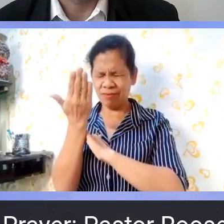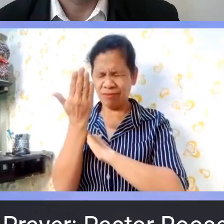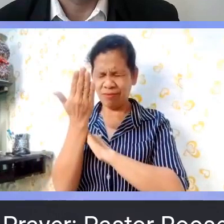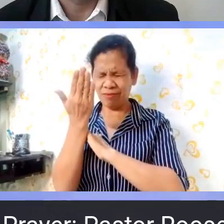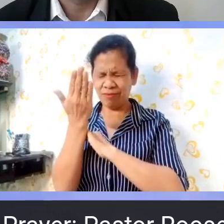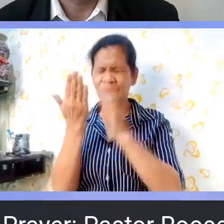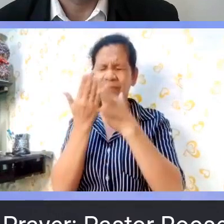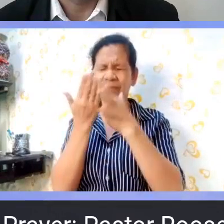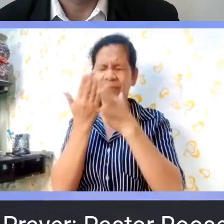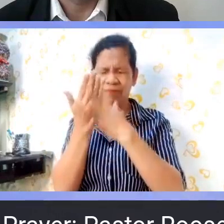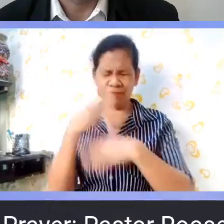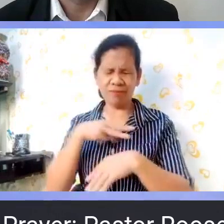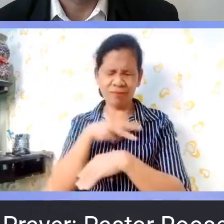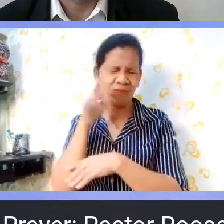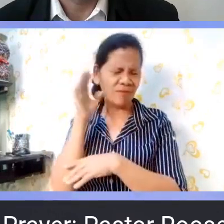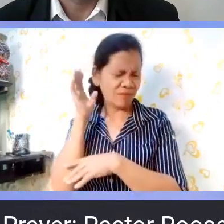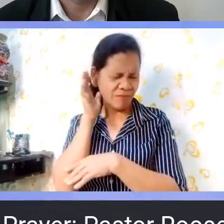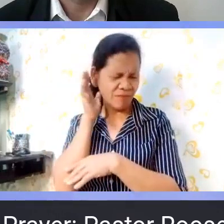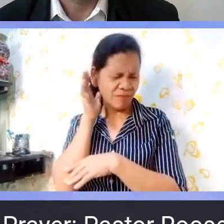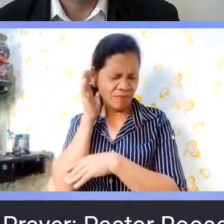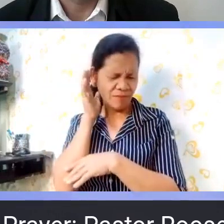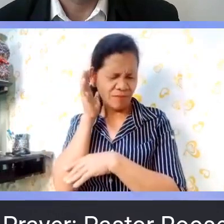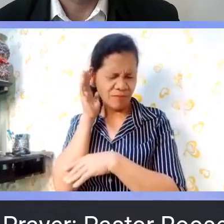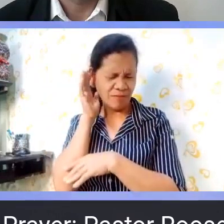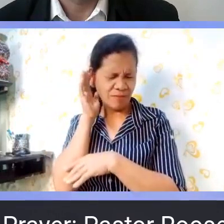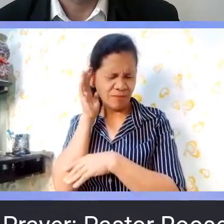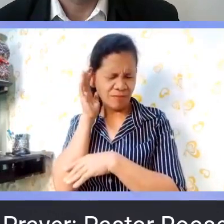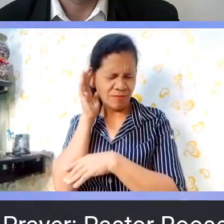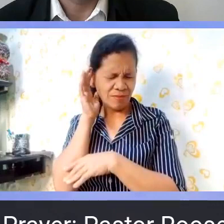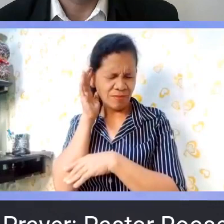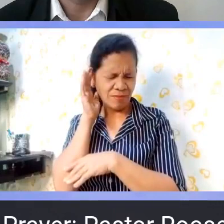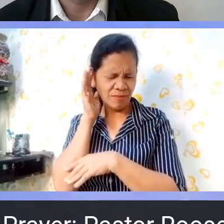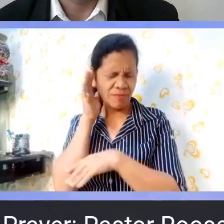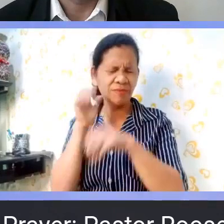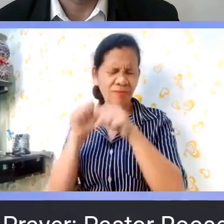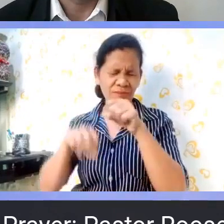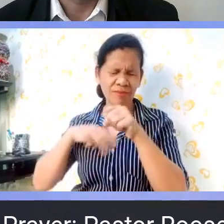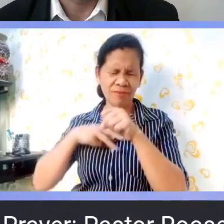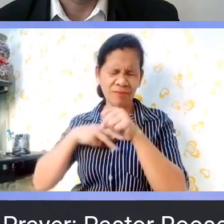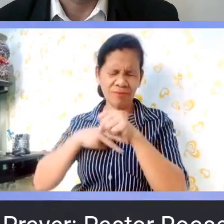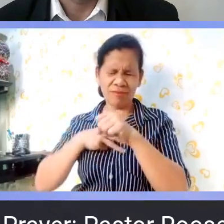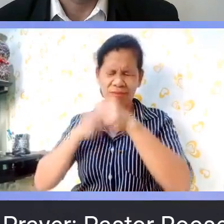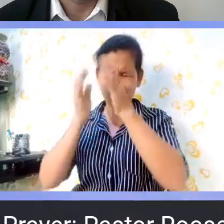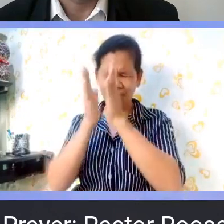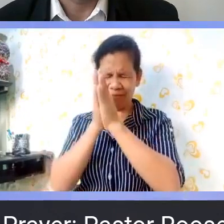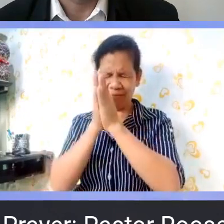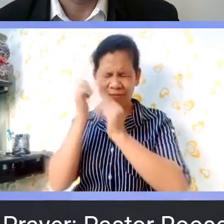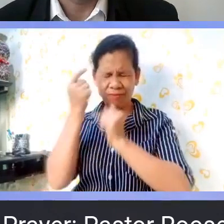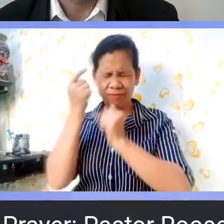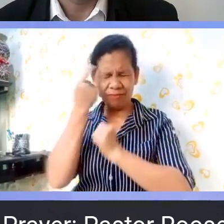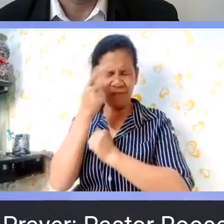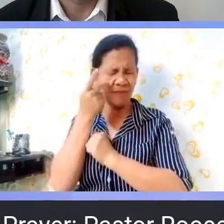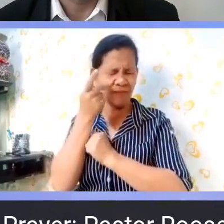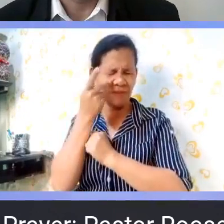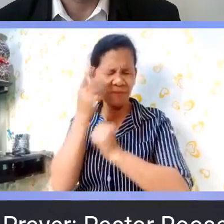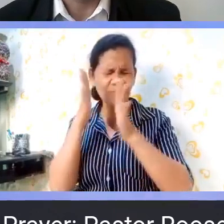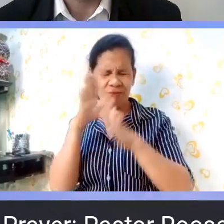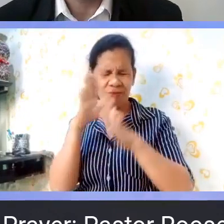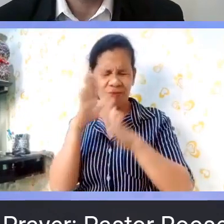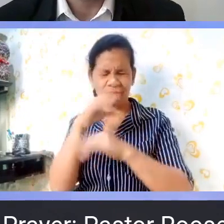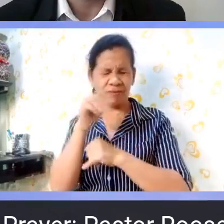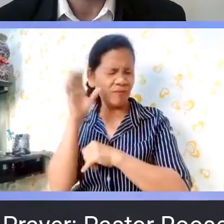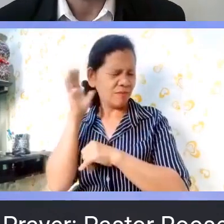aming pakikinig. Kaya nga po, Panginoon, amin ding itinadalangin ang mga listeners sa iba't ibang mga dako